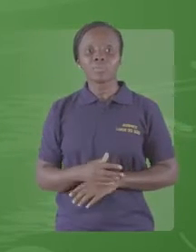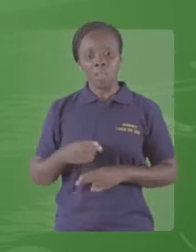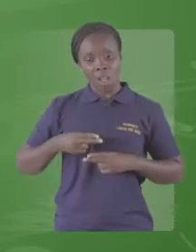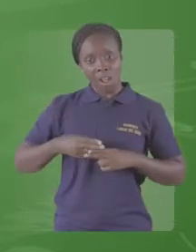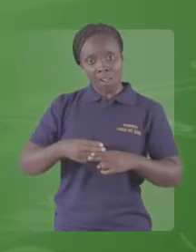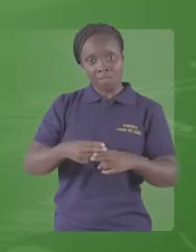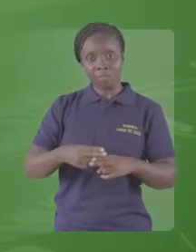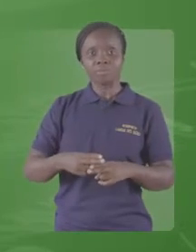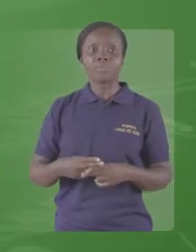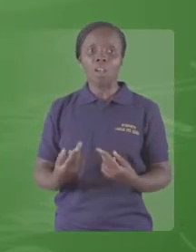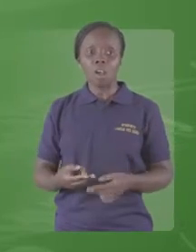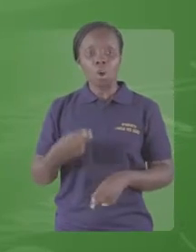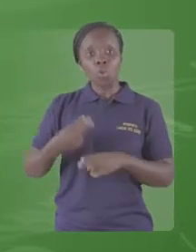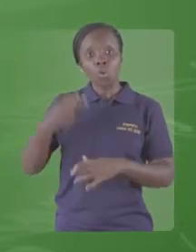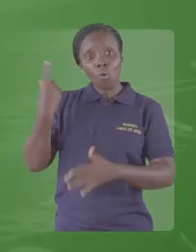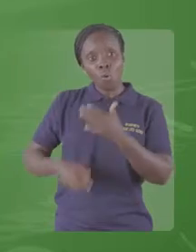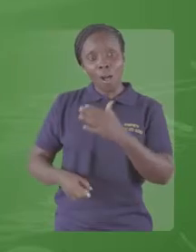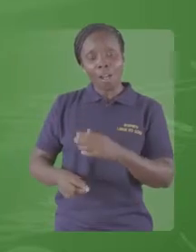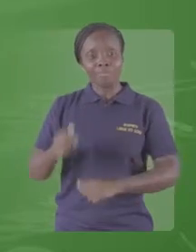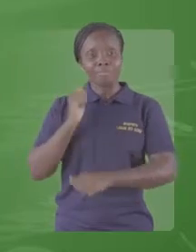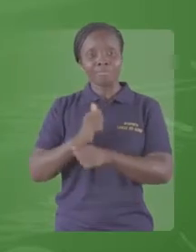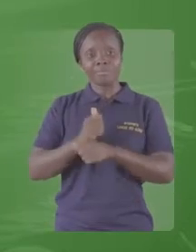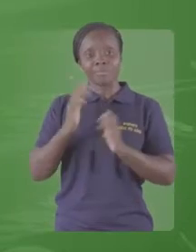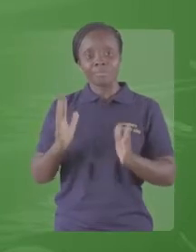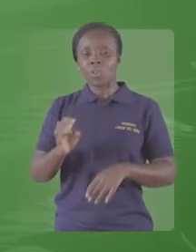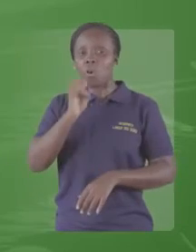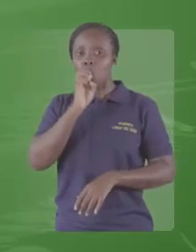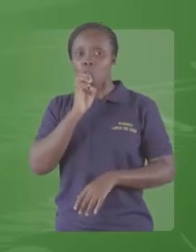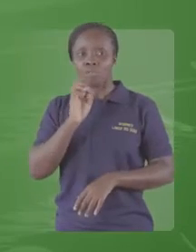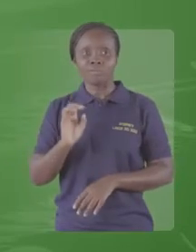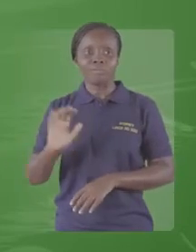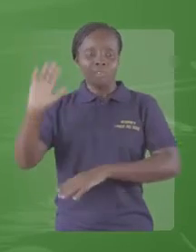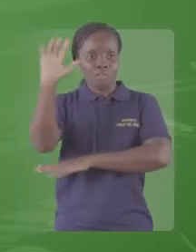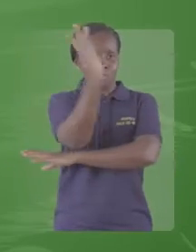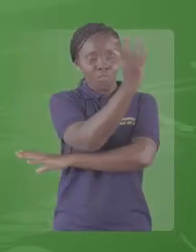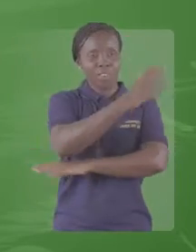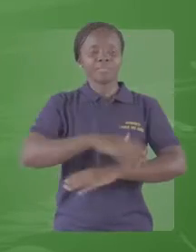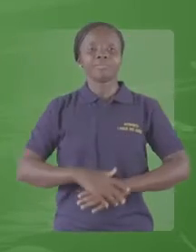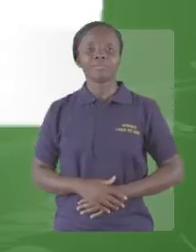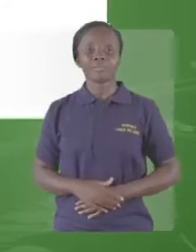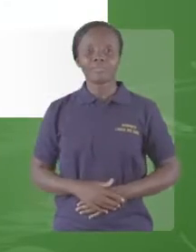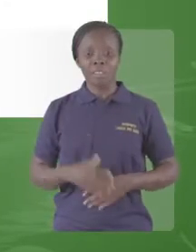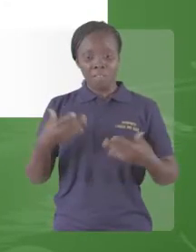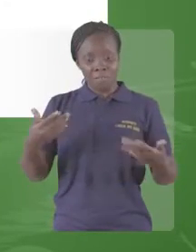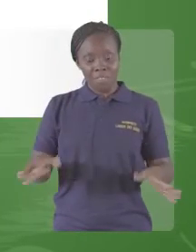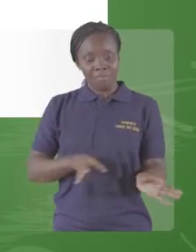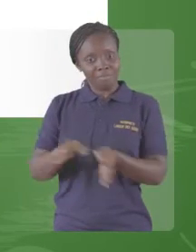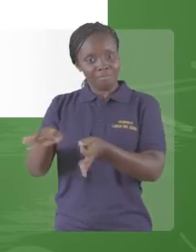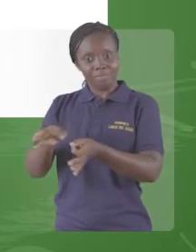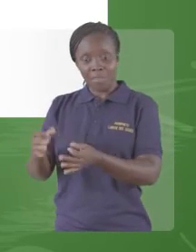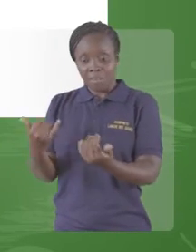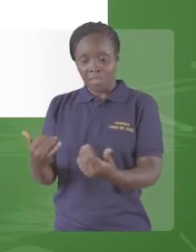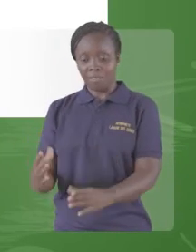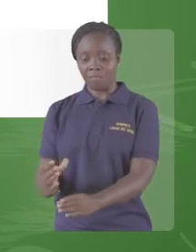appelle agent des eaux et forêts. Que pouvons-nous retenir de cette leçon?